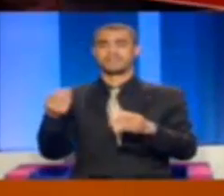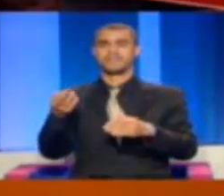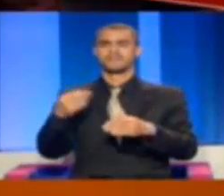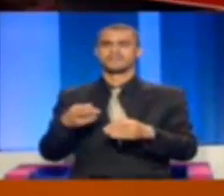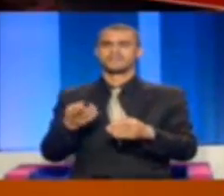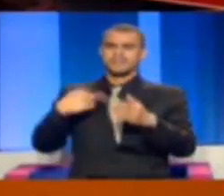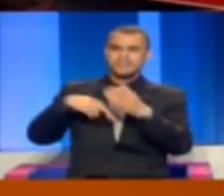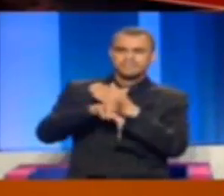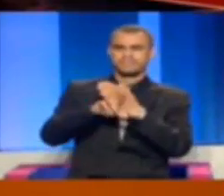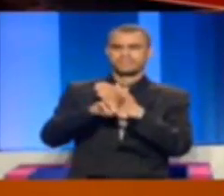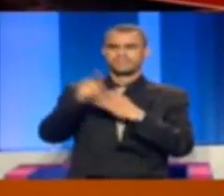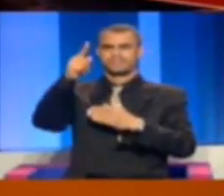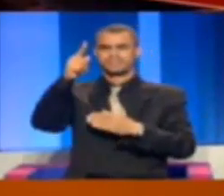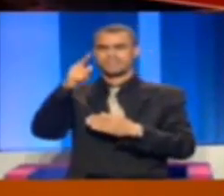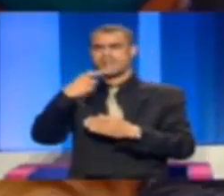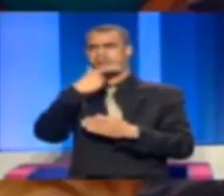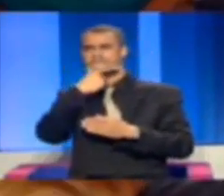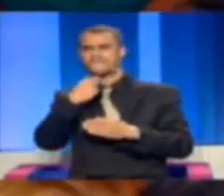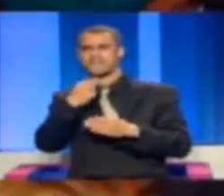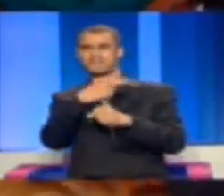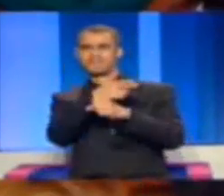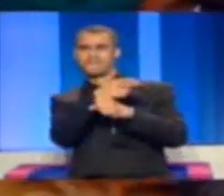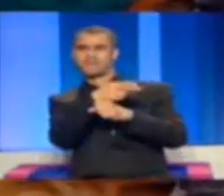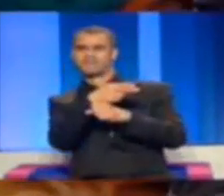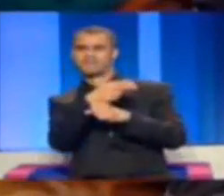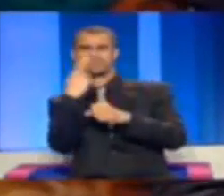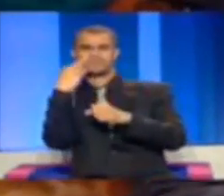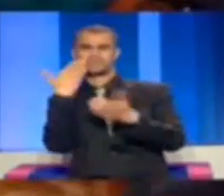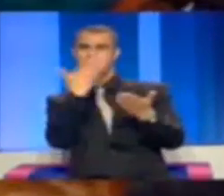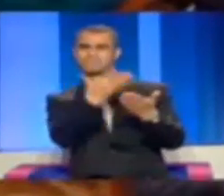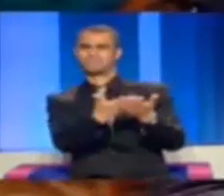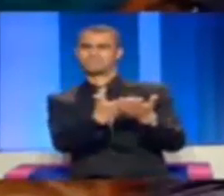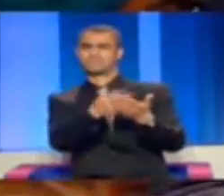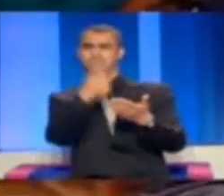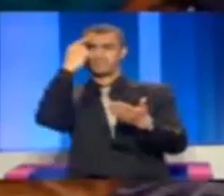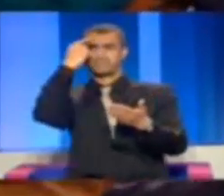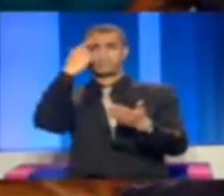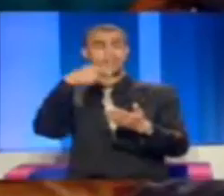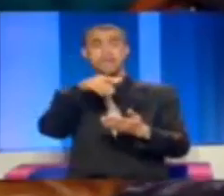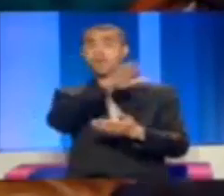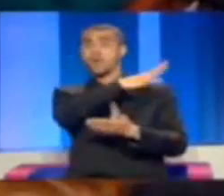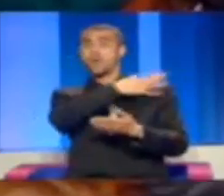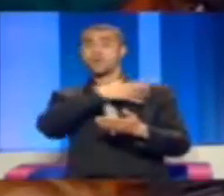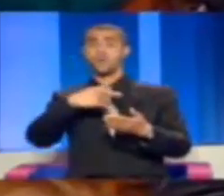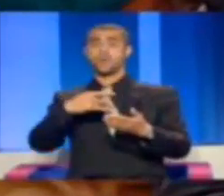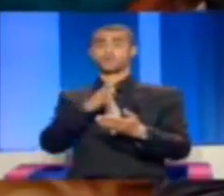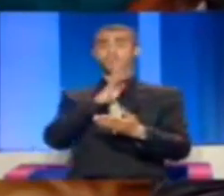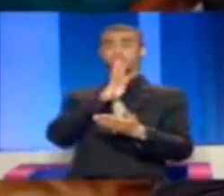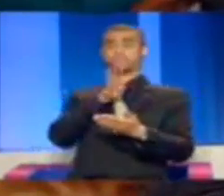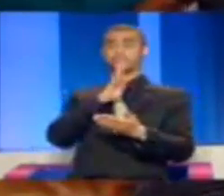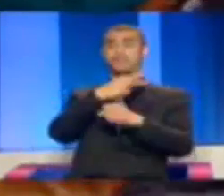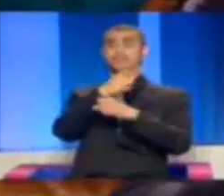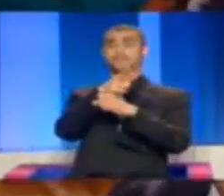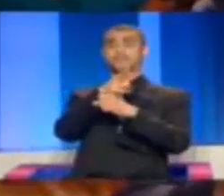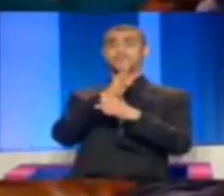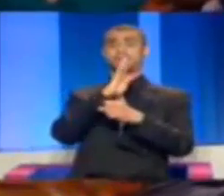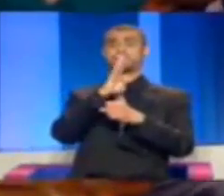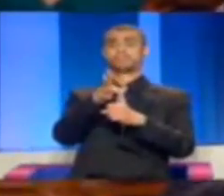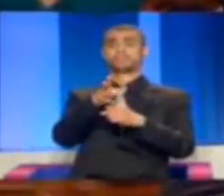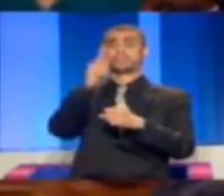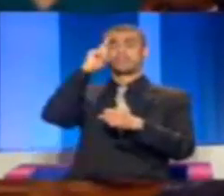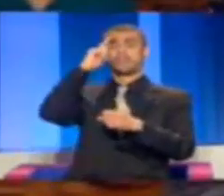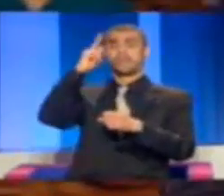إلى الربورتاج للإشارة واحد المسألة بسيطة جدا، هي أنه من خلال المصرح به من خلال المعلن أن الكل